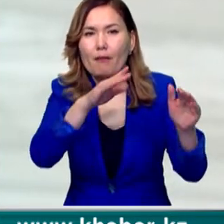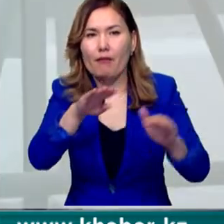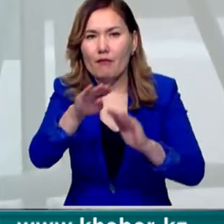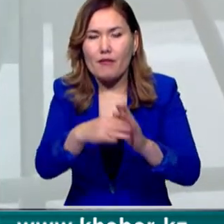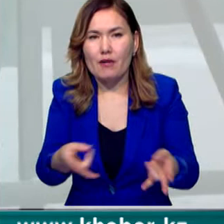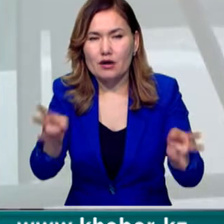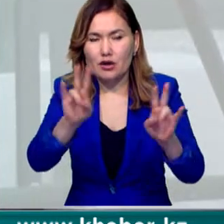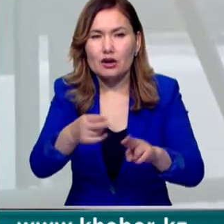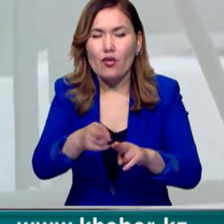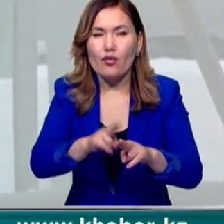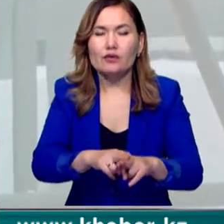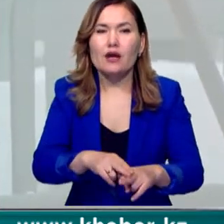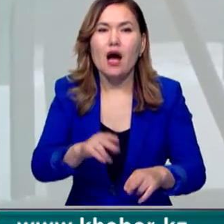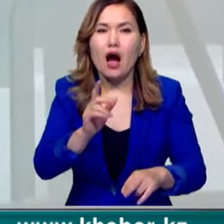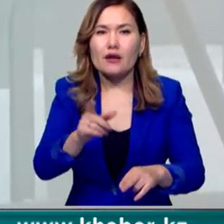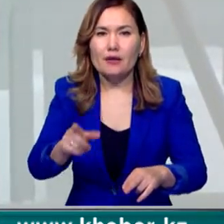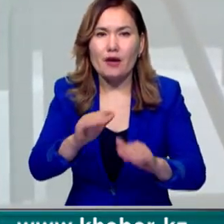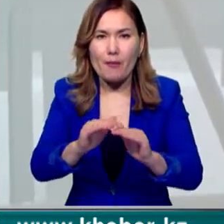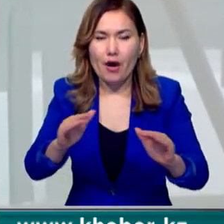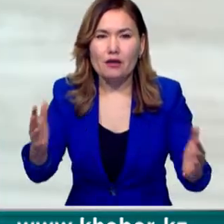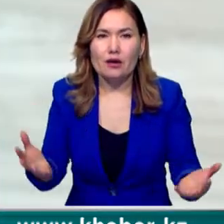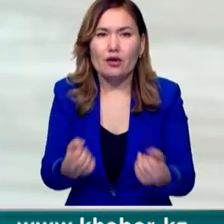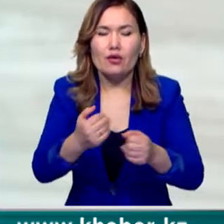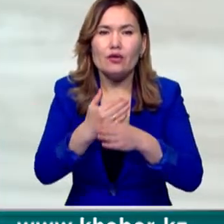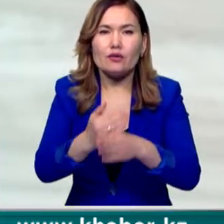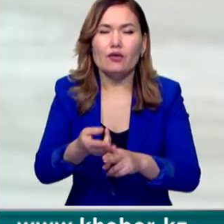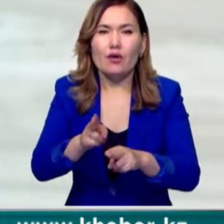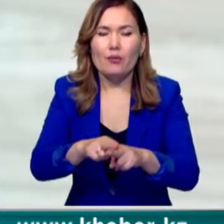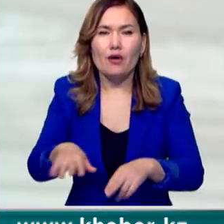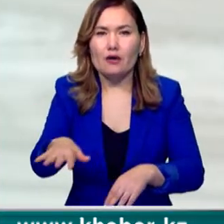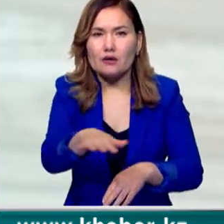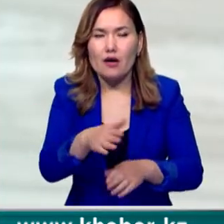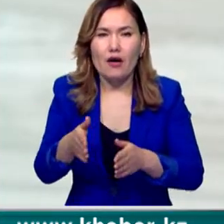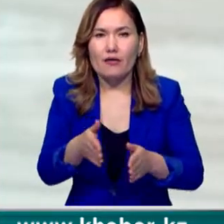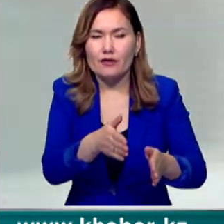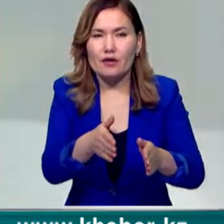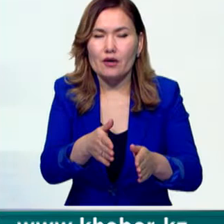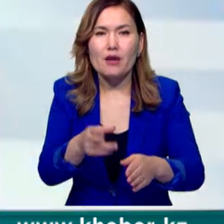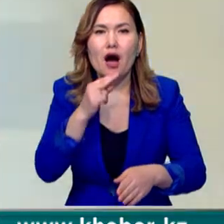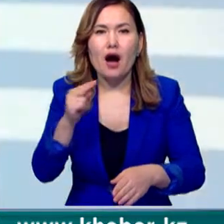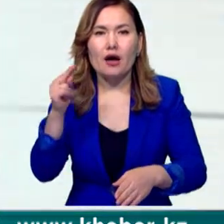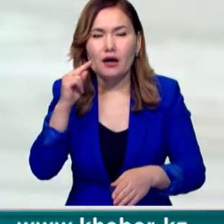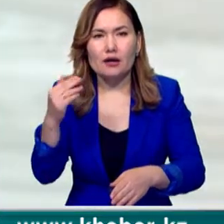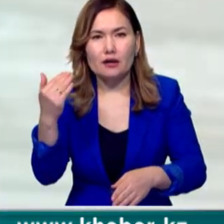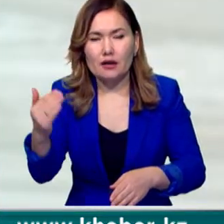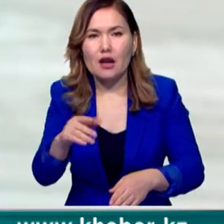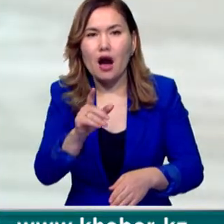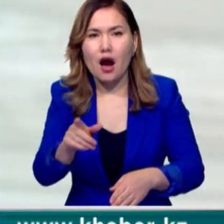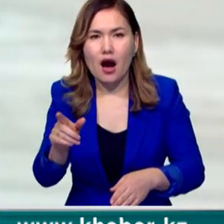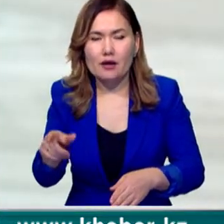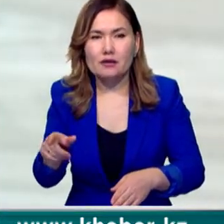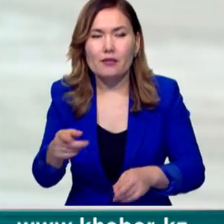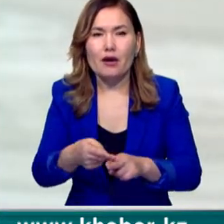құтқарылды. Благовещенка Қайранкөл облыстық маңызы бар автожолында Қытай Халық Республикасының азаматы